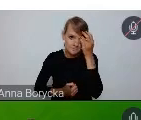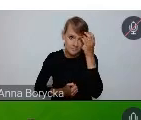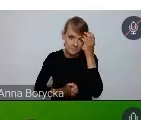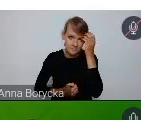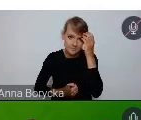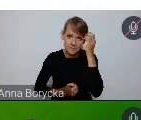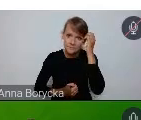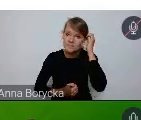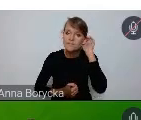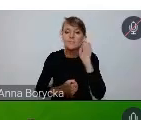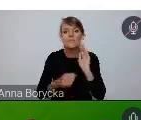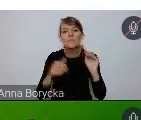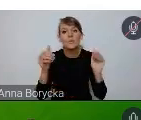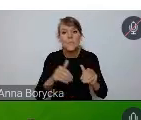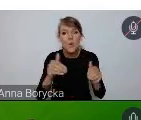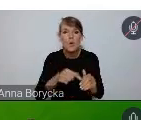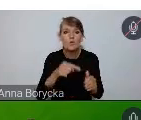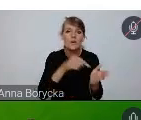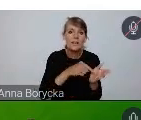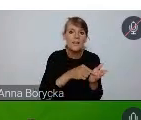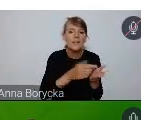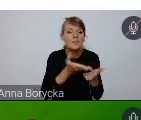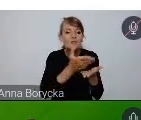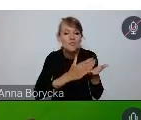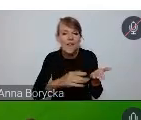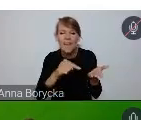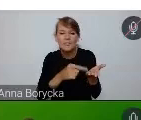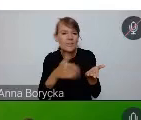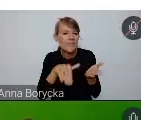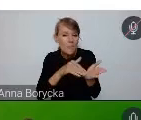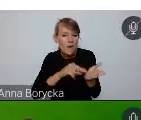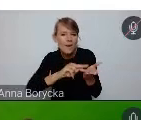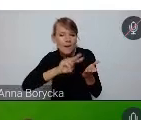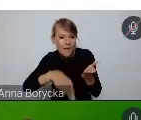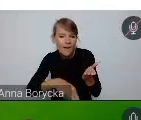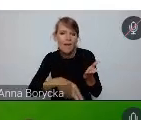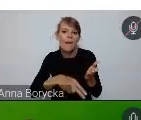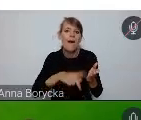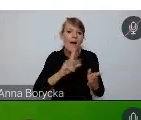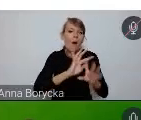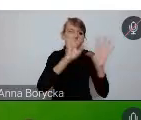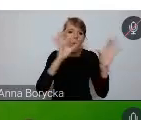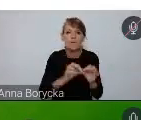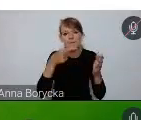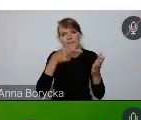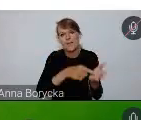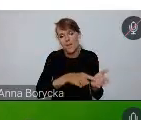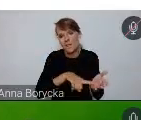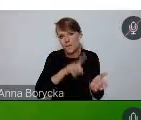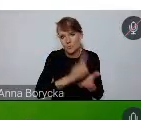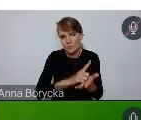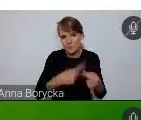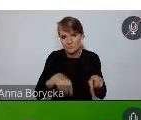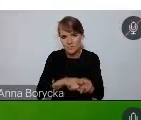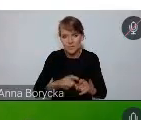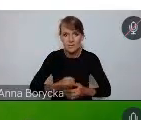składniki tego przedsięwzięcia można na przykład z nich zrezygnować bez uszczerbku dla celu, dla jakiego to przedsięwzięcie jest